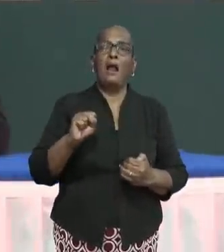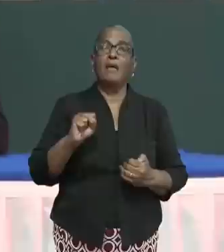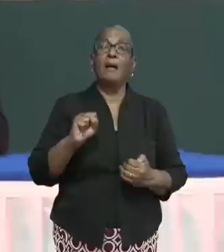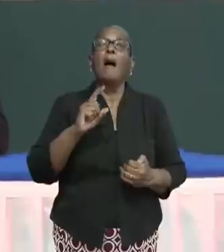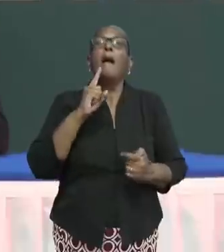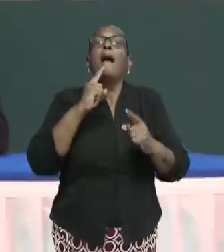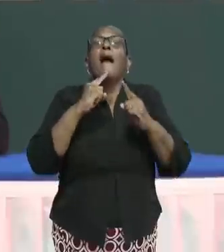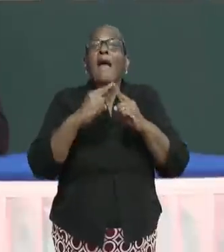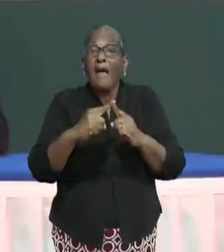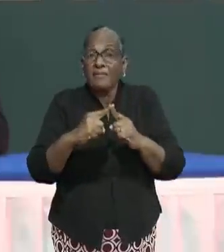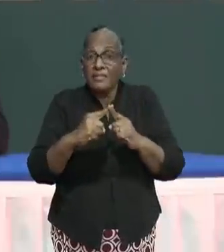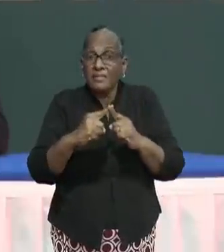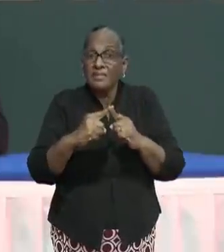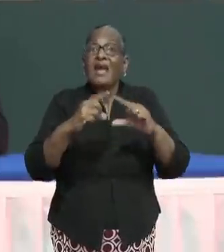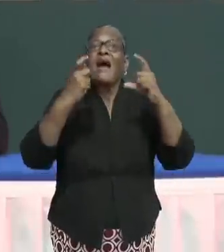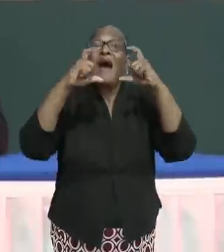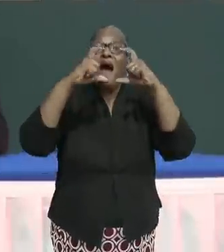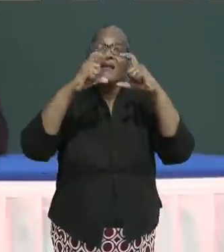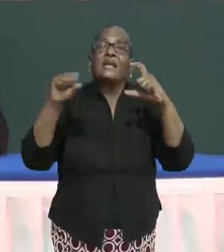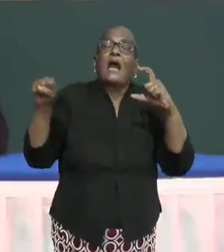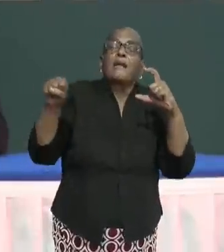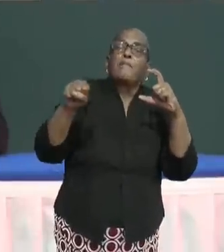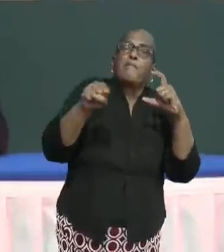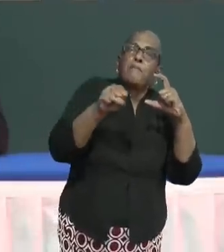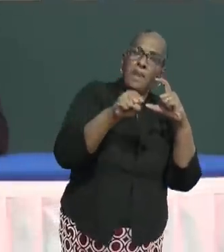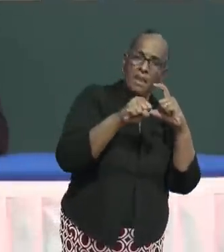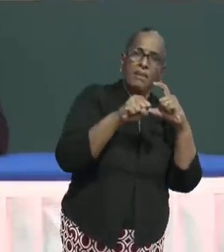medeneming van uw ID-kaart.